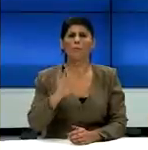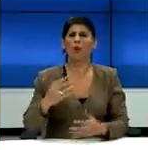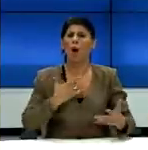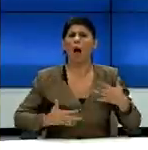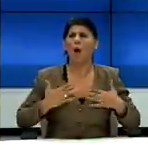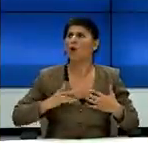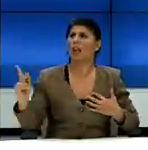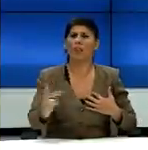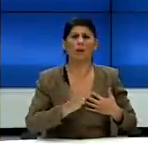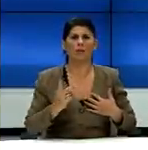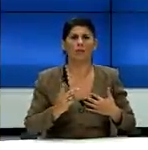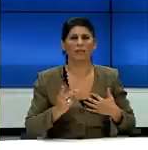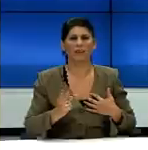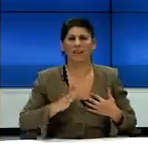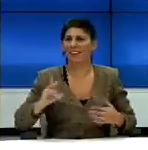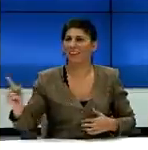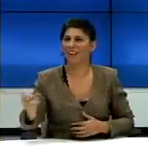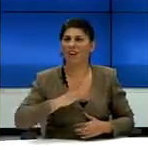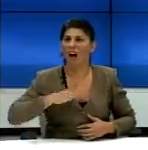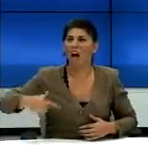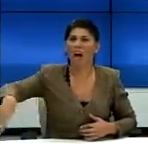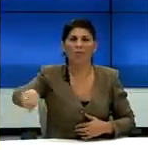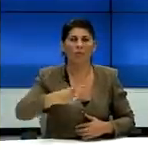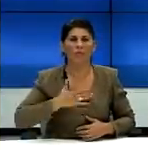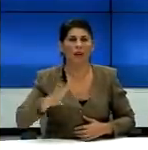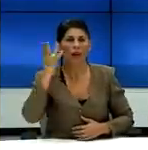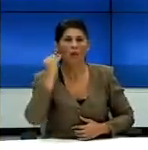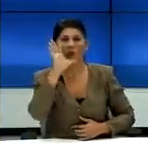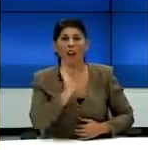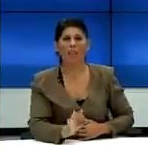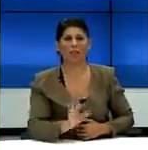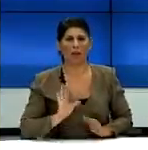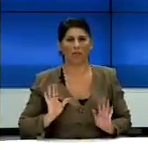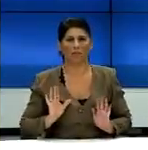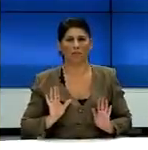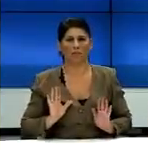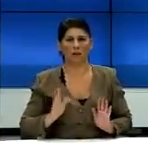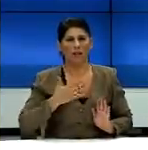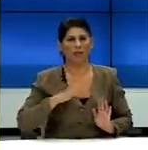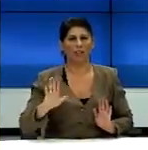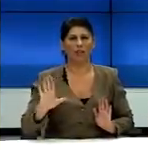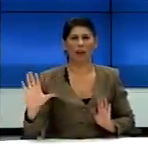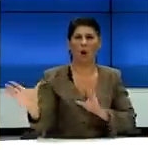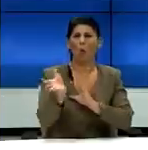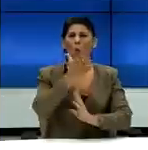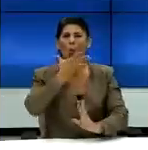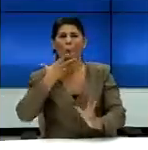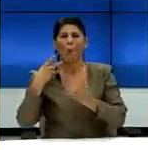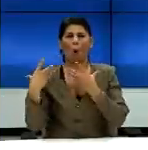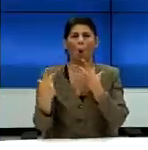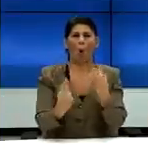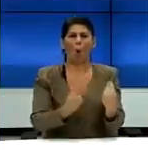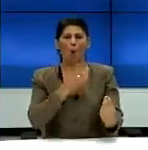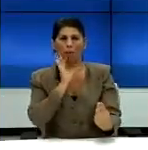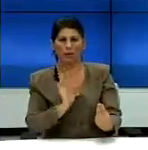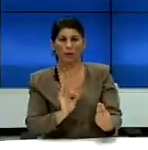Ο κόσμος θέλει να ακούσει την αλήθεια. Δεν θέλει να ακούσει την ωραιοποίηση της αλήθειας.